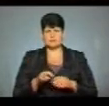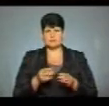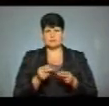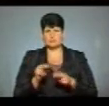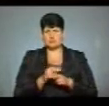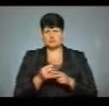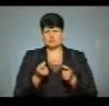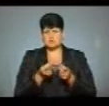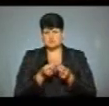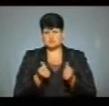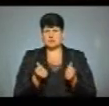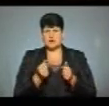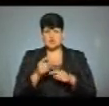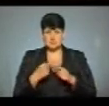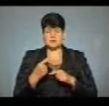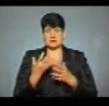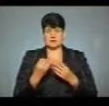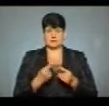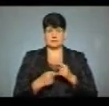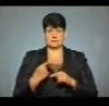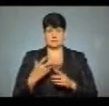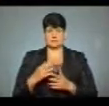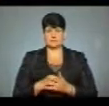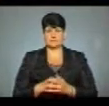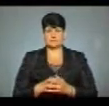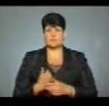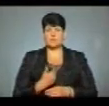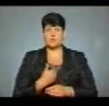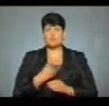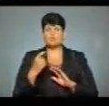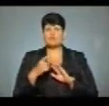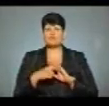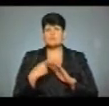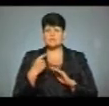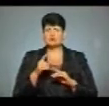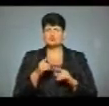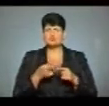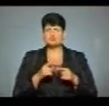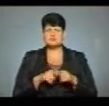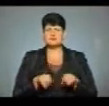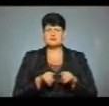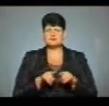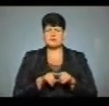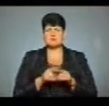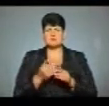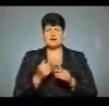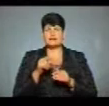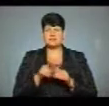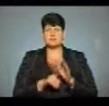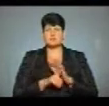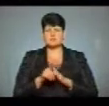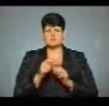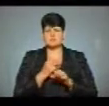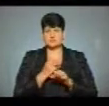через кілька днів все починає навертатися. Ми хочемо знати, чого це перше, чим запускати таке